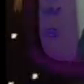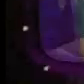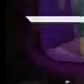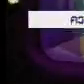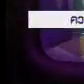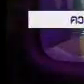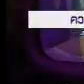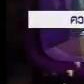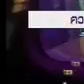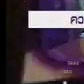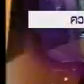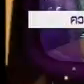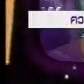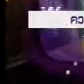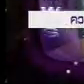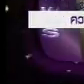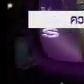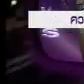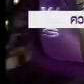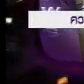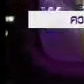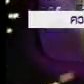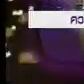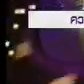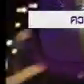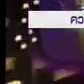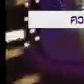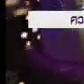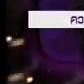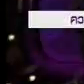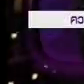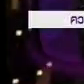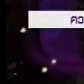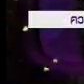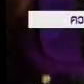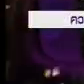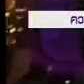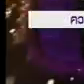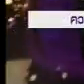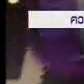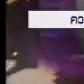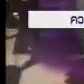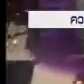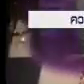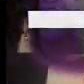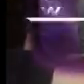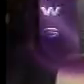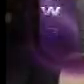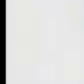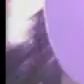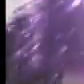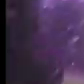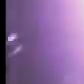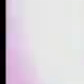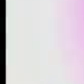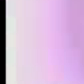สาธารณสุขจังหวัดรายงานการแพร่ระบาดโรคไข้หวัดใหญ่สายพันธุ์ใหม่ตลอด24ชั่วโมงเพื่อจำกัดพื้นที่การแพร่ระบาดของโร